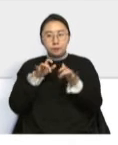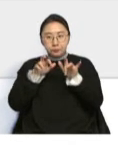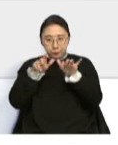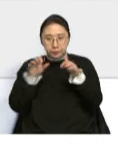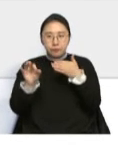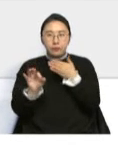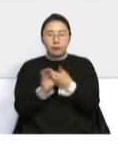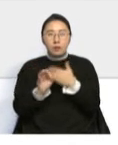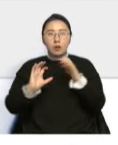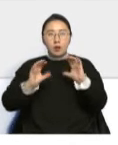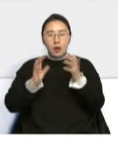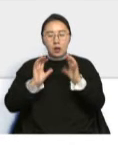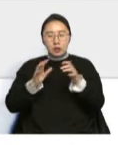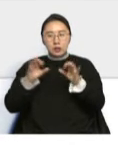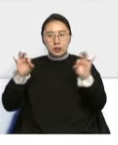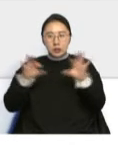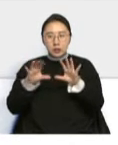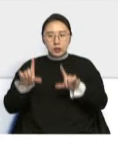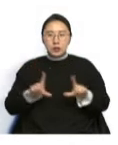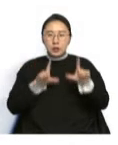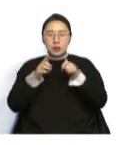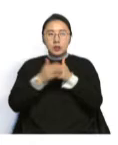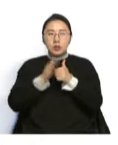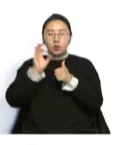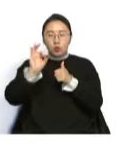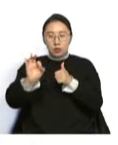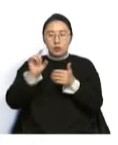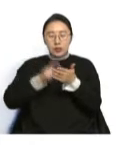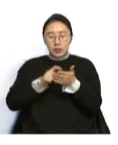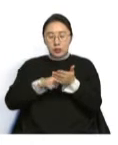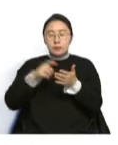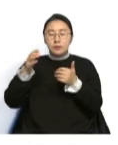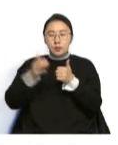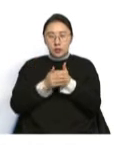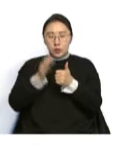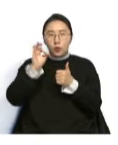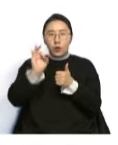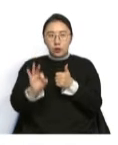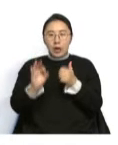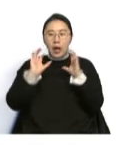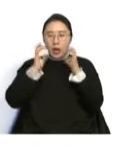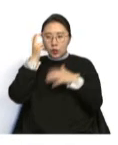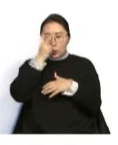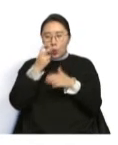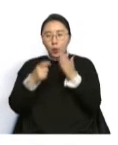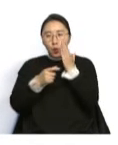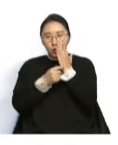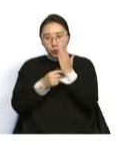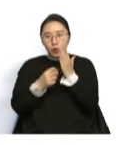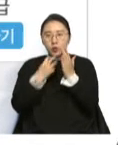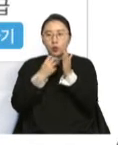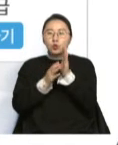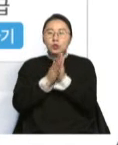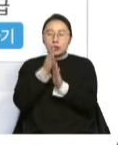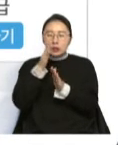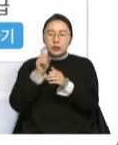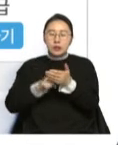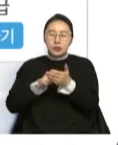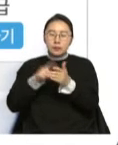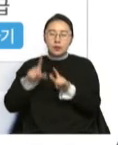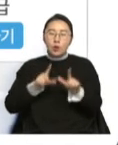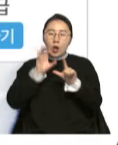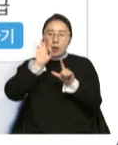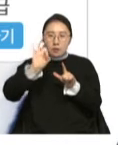입력하면 국가 1시 생계지원 금과 국가 긴급 재난 지원금 아동 돌봄 쿠폰과 서울시 재난 긴급